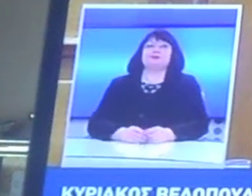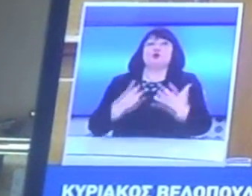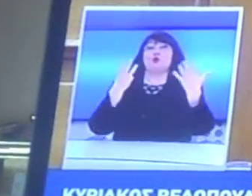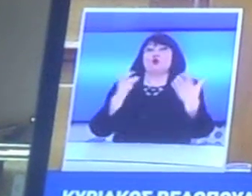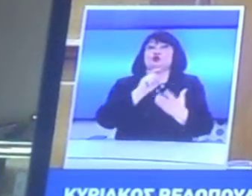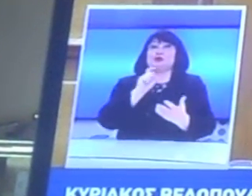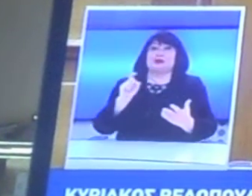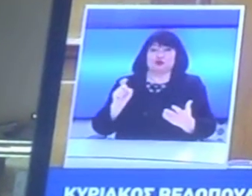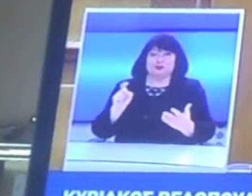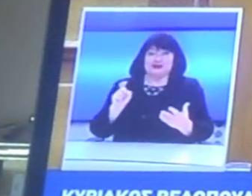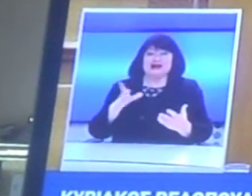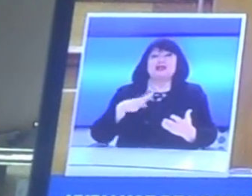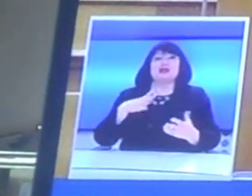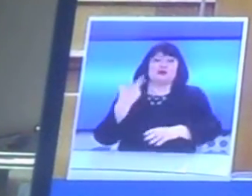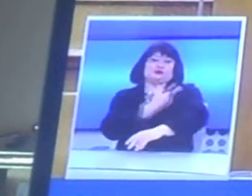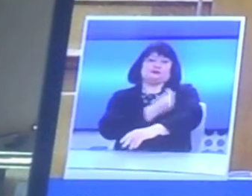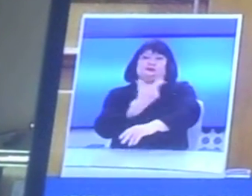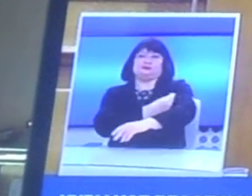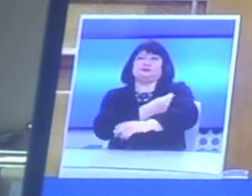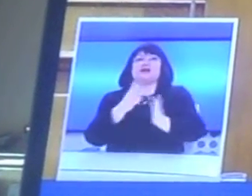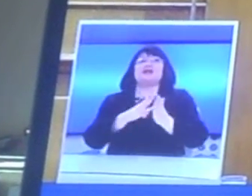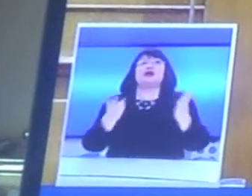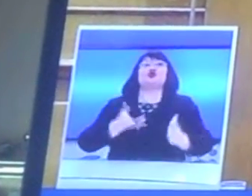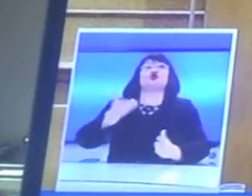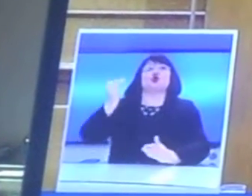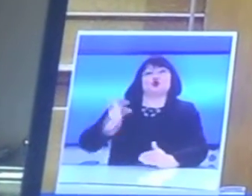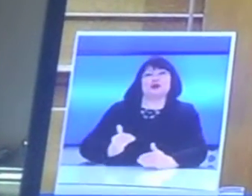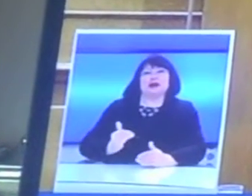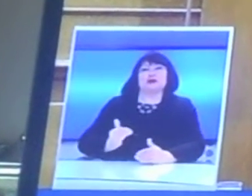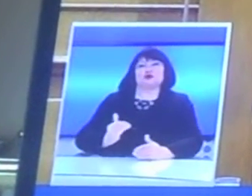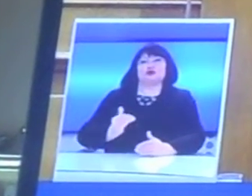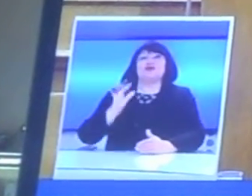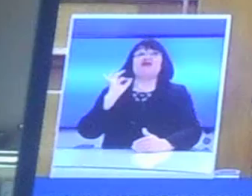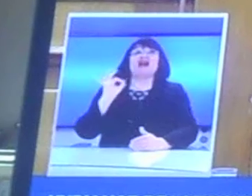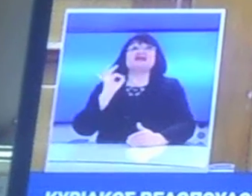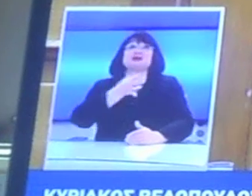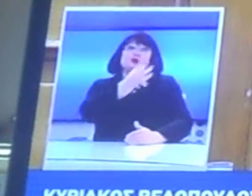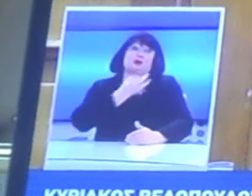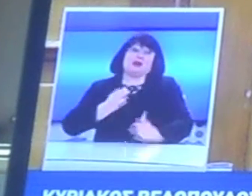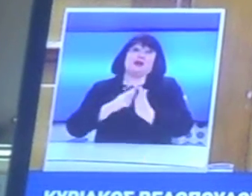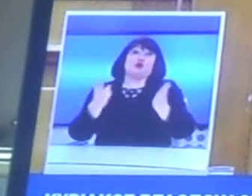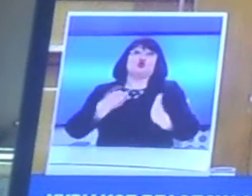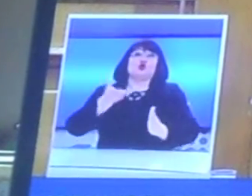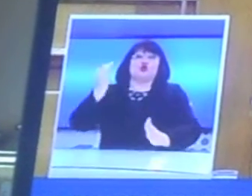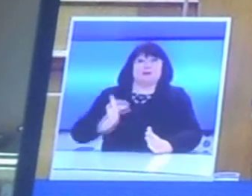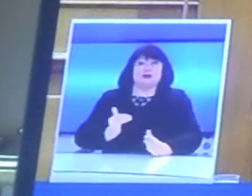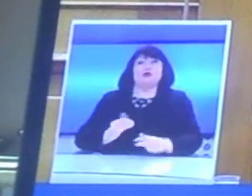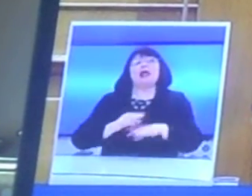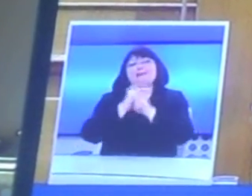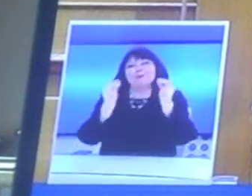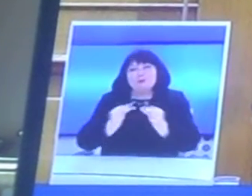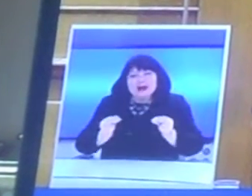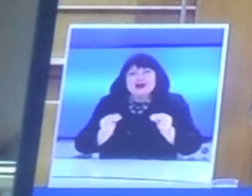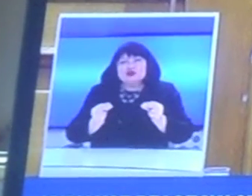8 εκατομμύρια θέλουν να εμβολιάσουμε, γιατί κάτω από 18 ετών δεν εμβολιάζονται οι άνθρωποι. Το λέει και η Pfizer, δεν εμβολιαστούμε, έτσι δεν είναι. Άρα 8 εκατομμύρια.